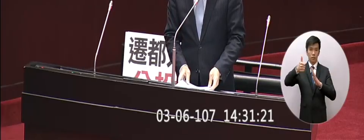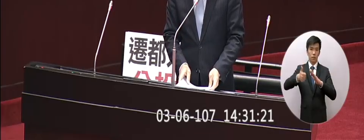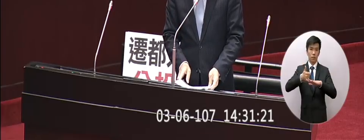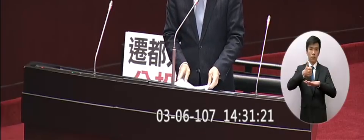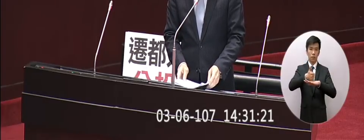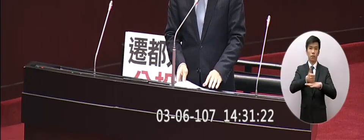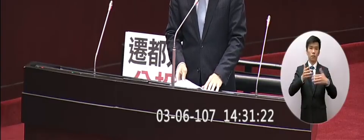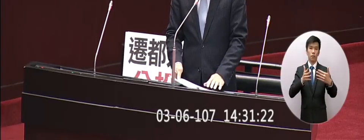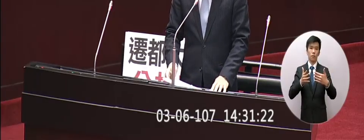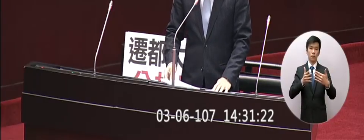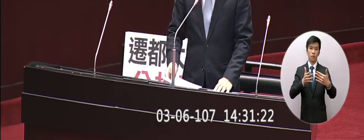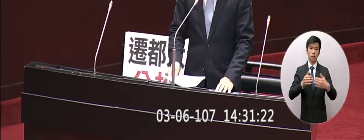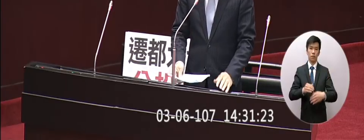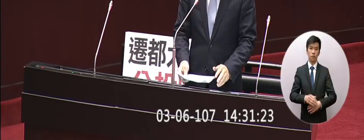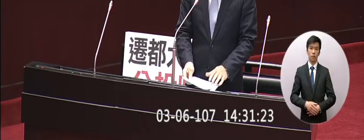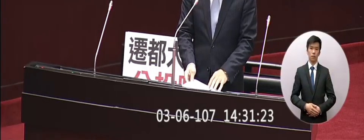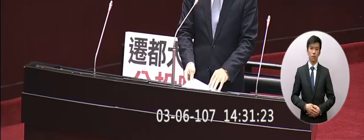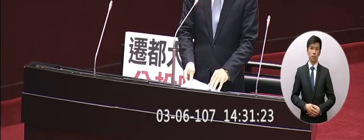长。